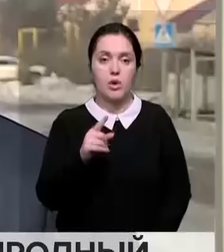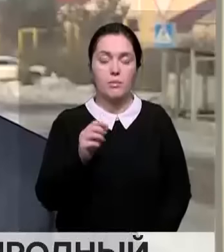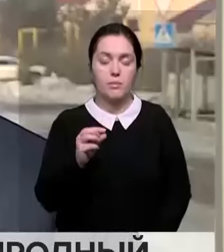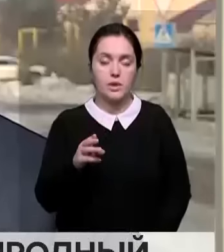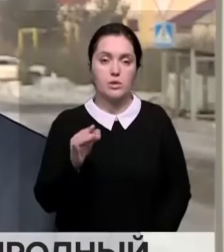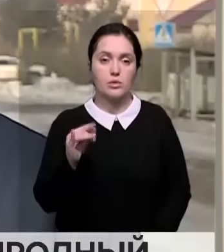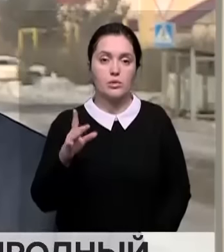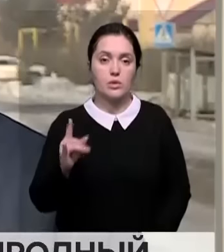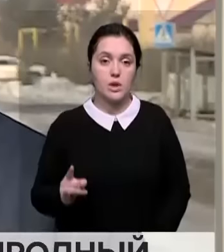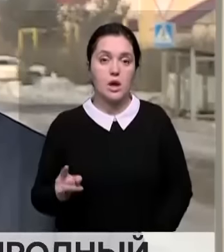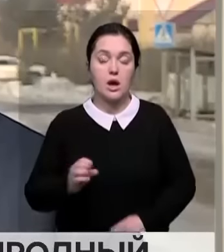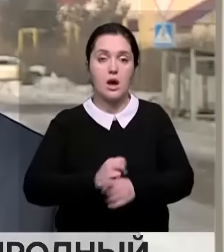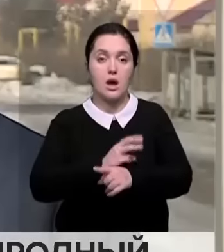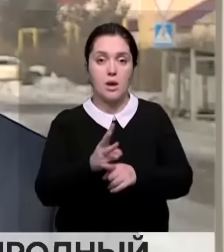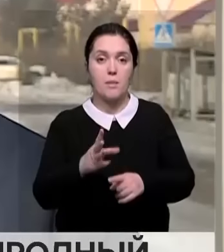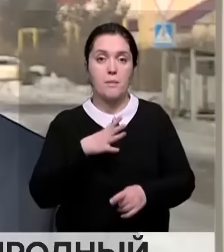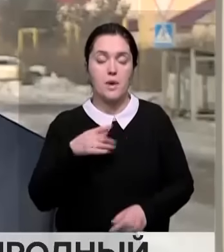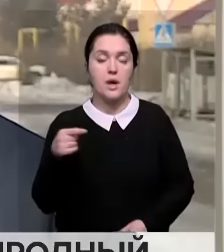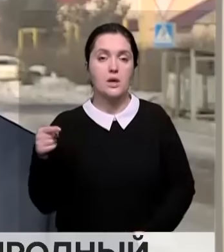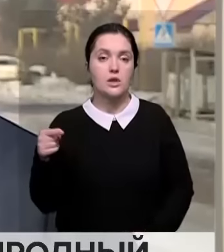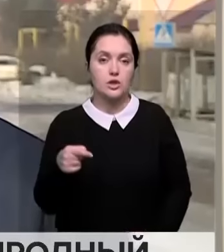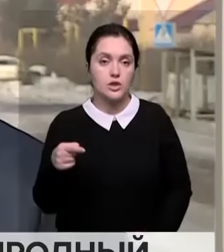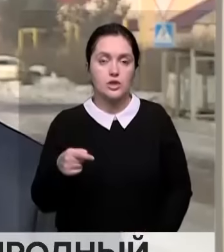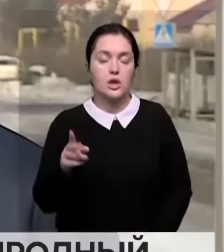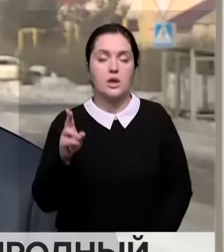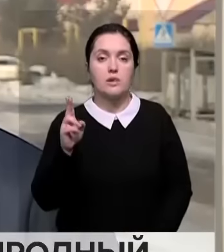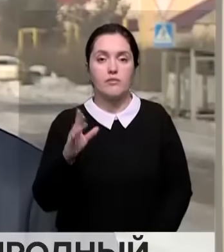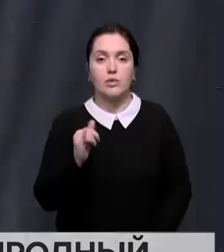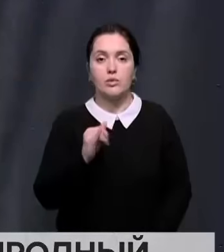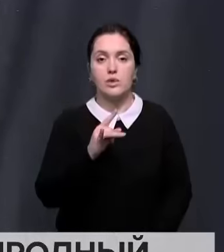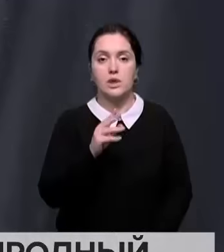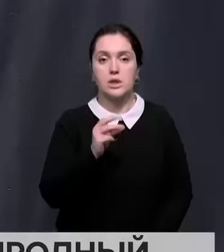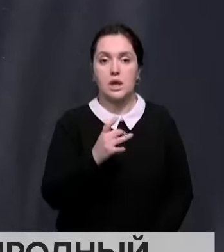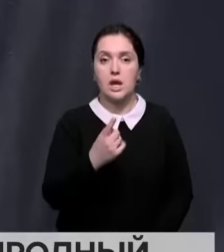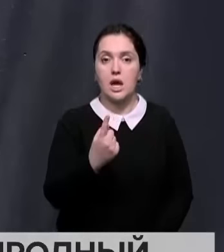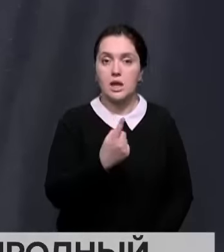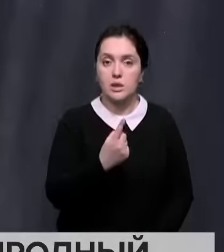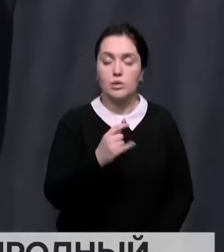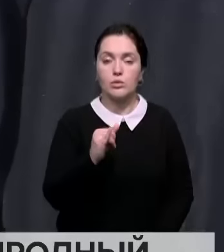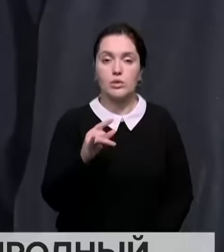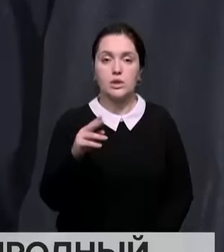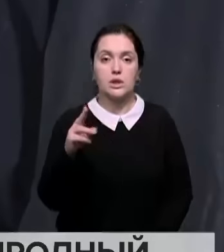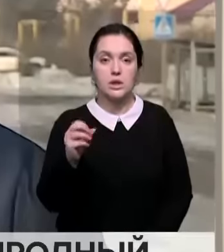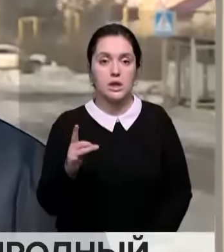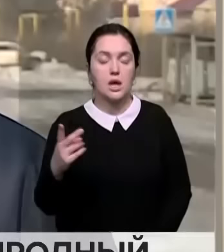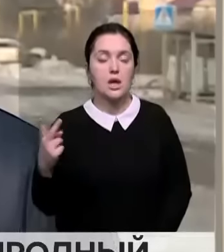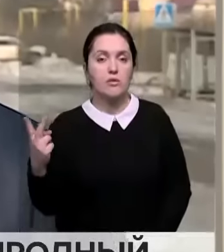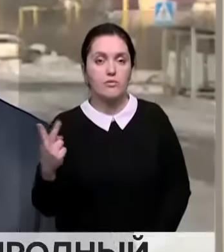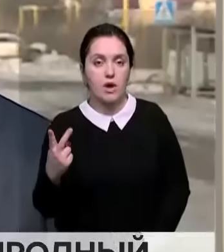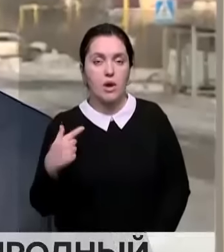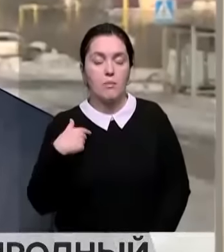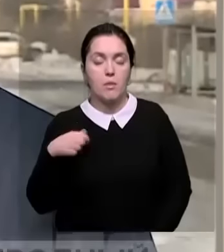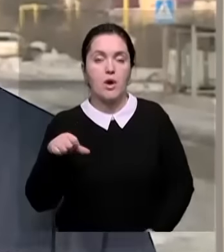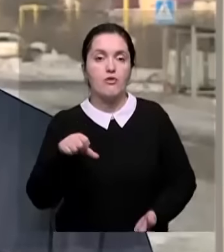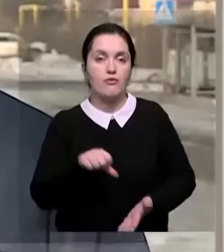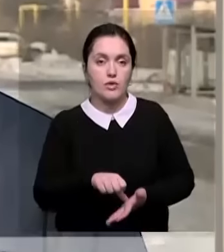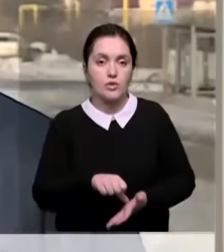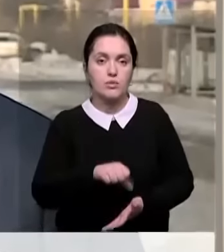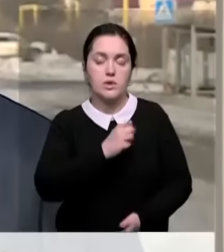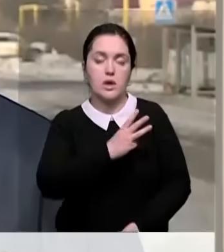году обеспечено было 1000 абонентов в Уркере-1 и в Уркере-2. Это было пилотно, потому что мы выступили с частной